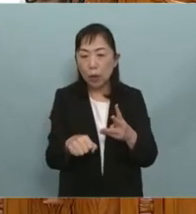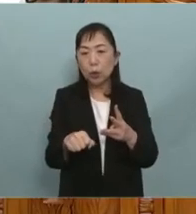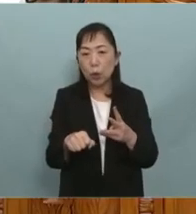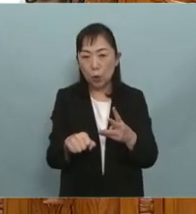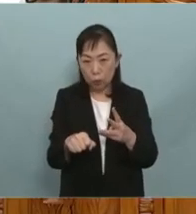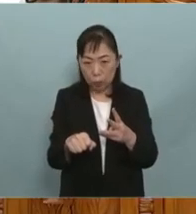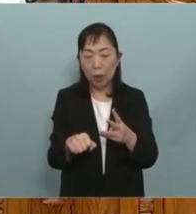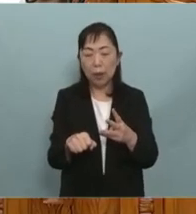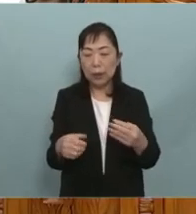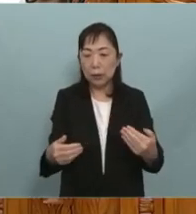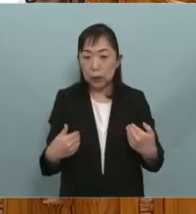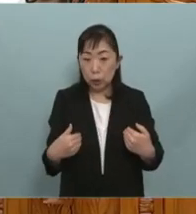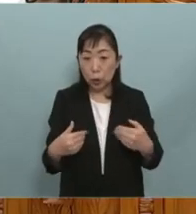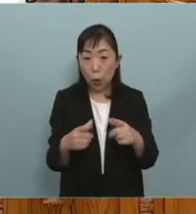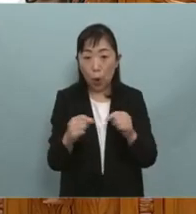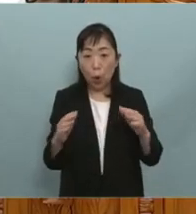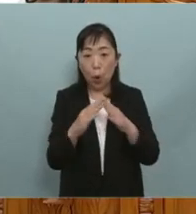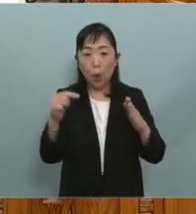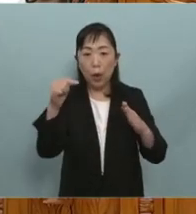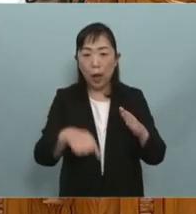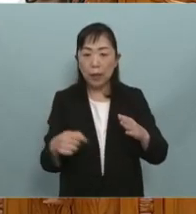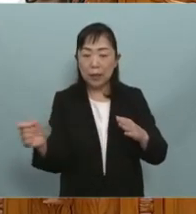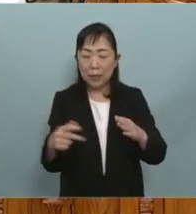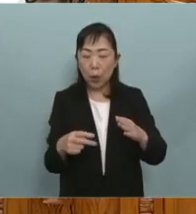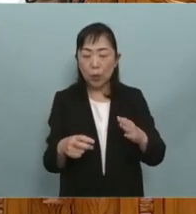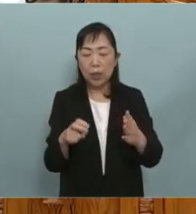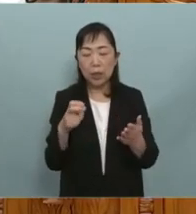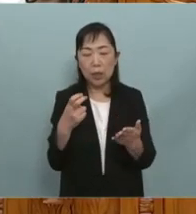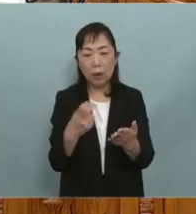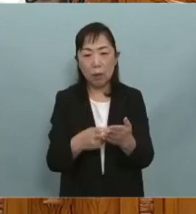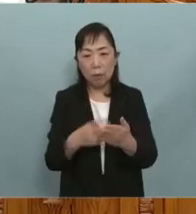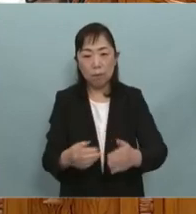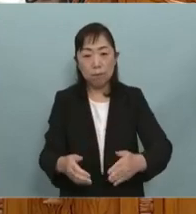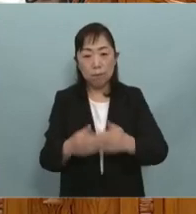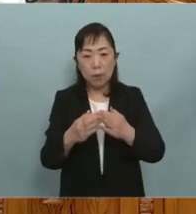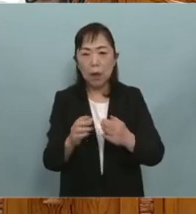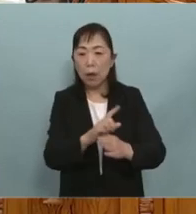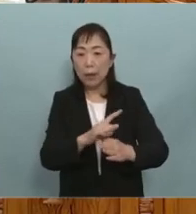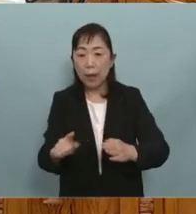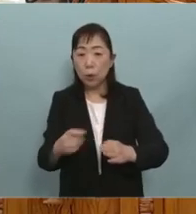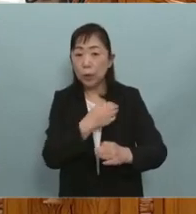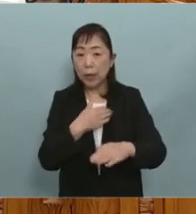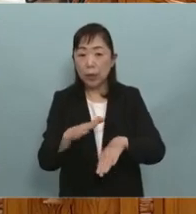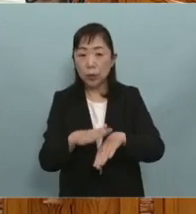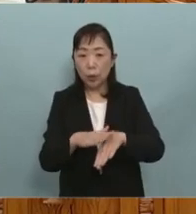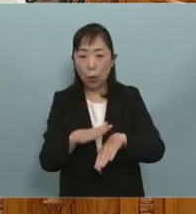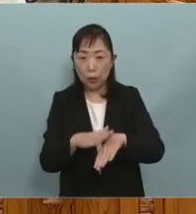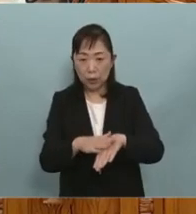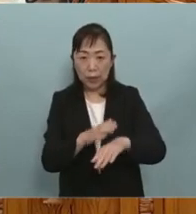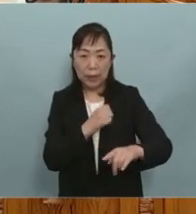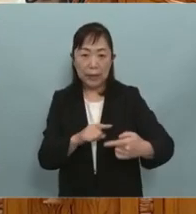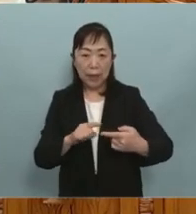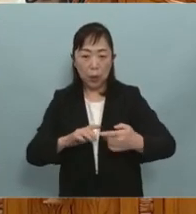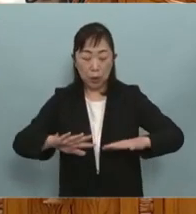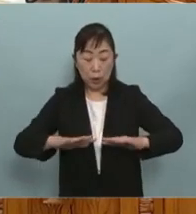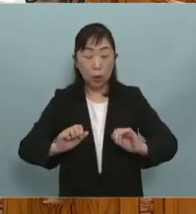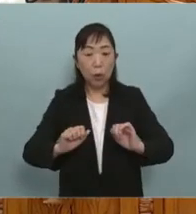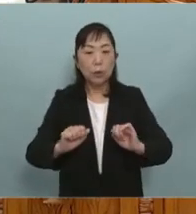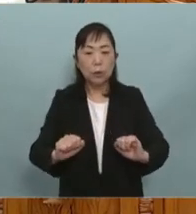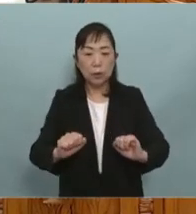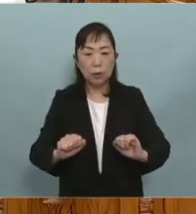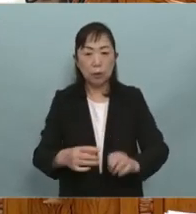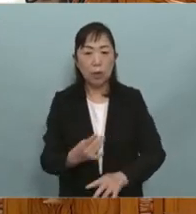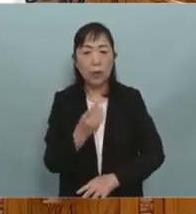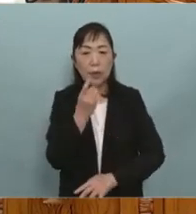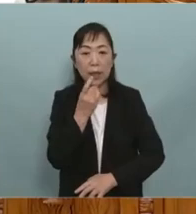です国会において早期に立法府の総意が取りまとめられるよう積極的な議論が行わることを